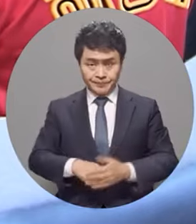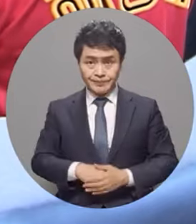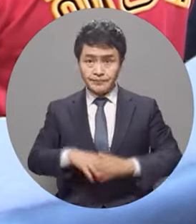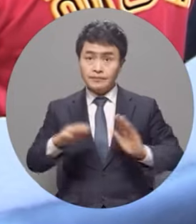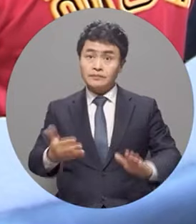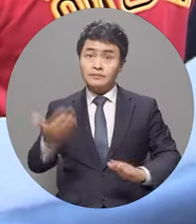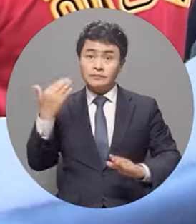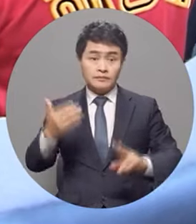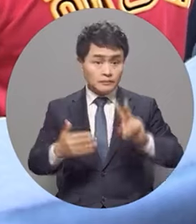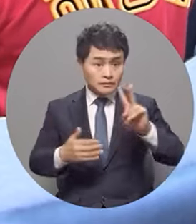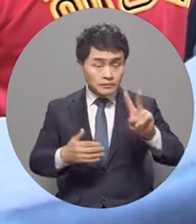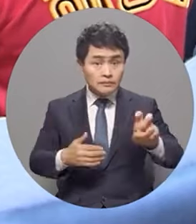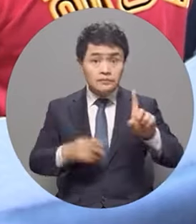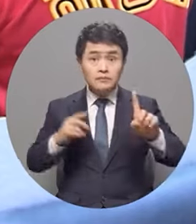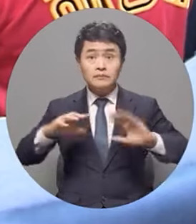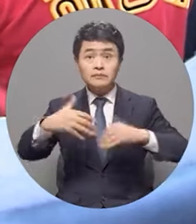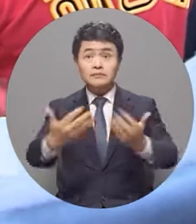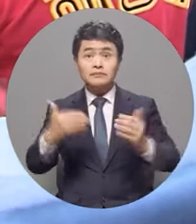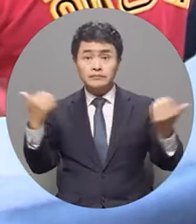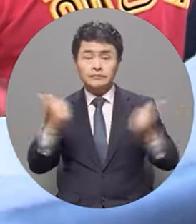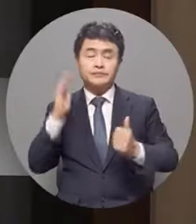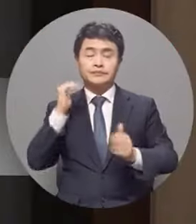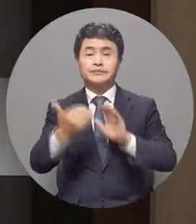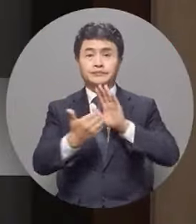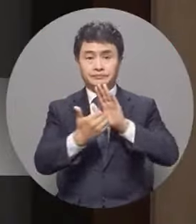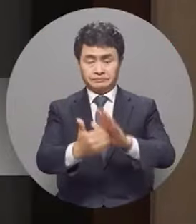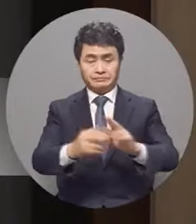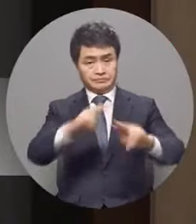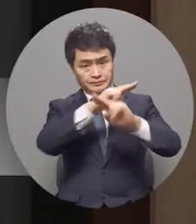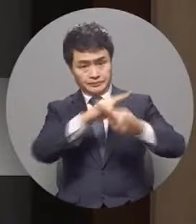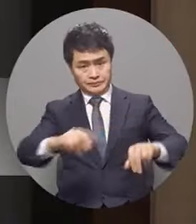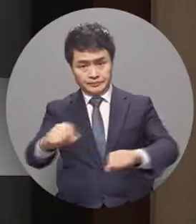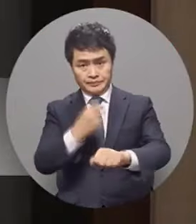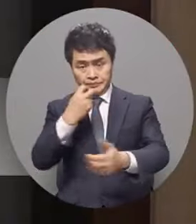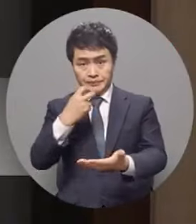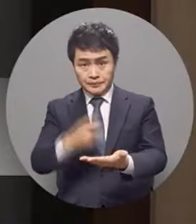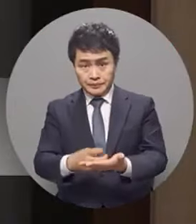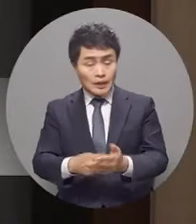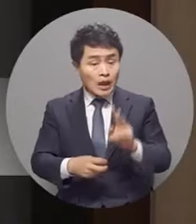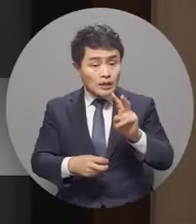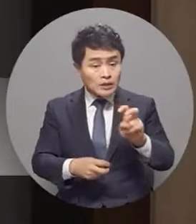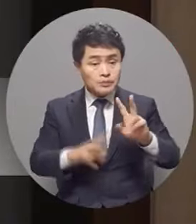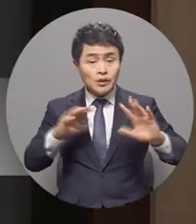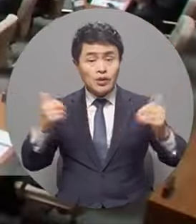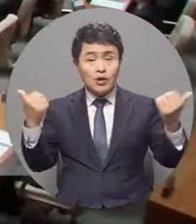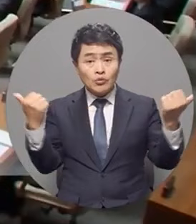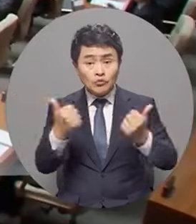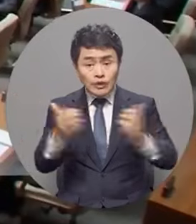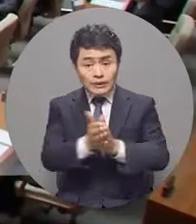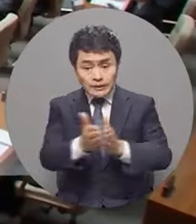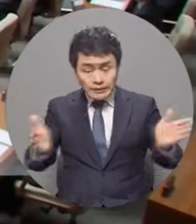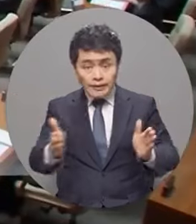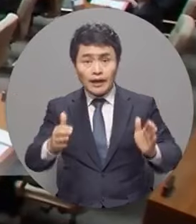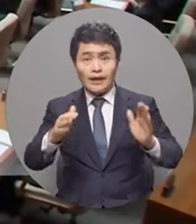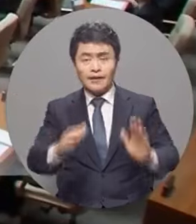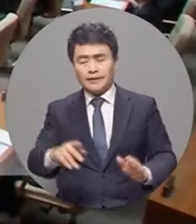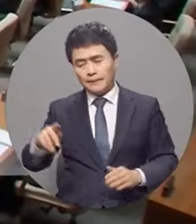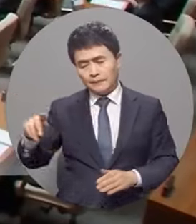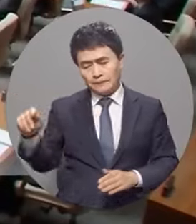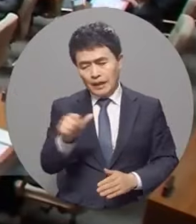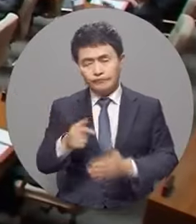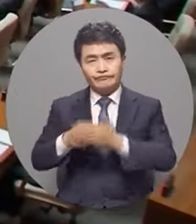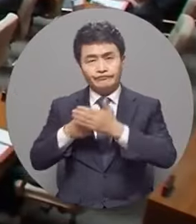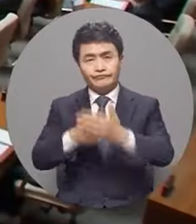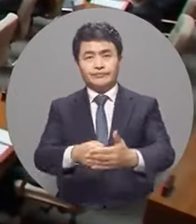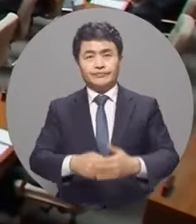지난 21대 국회에서 대통령 거부권 행사로 폐기된 특검법은 22대 국회 시작과 함께 속전속결